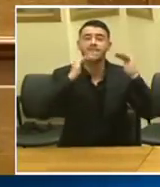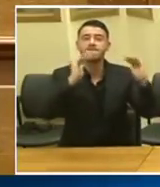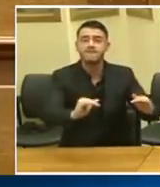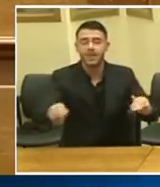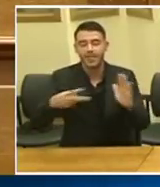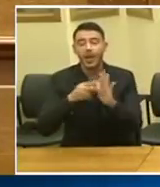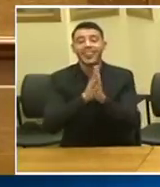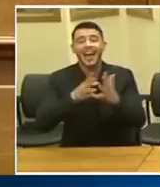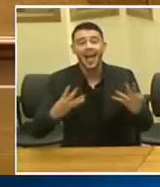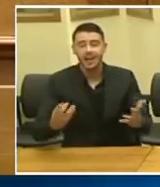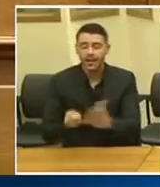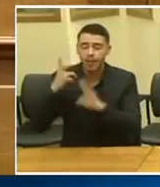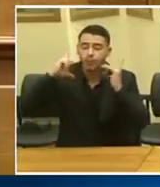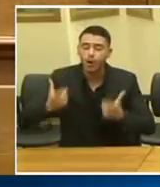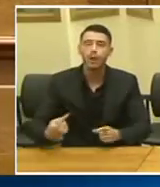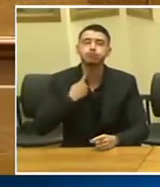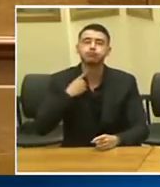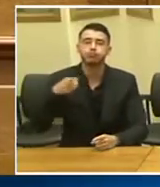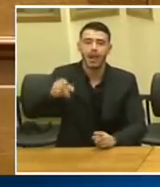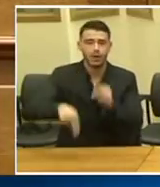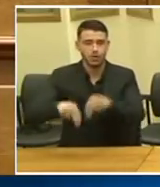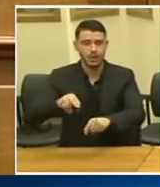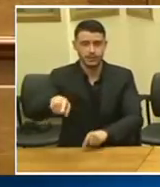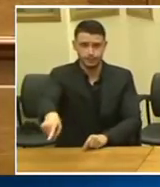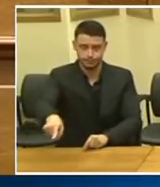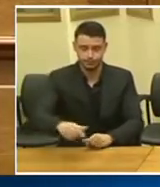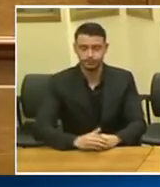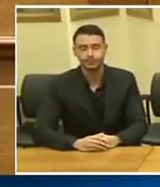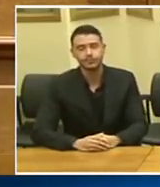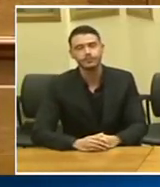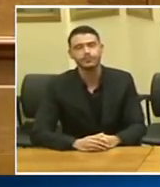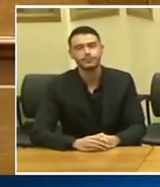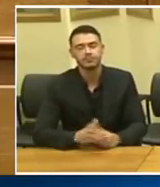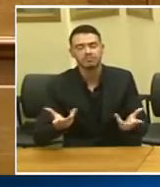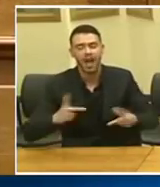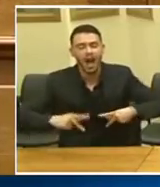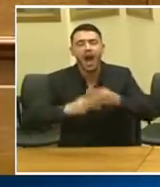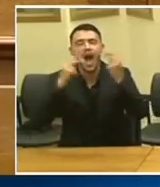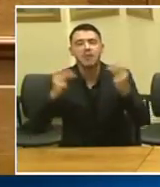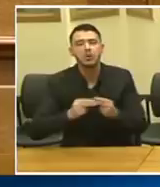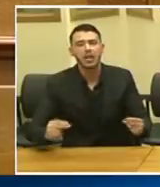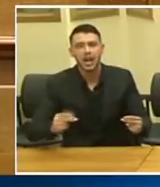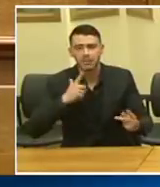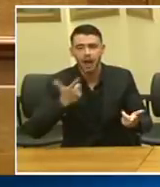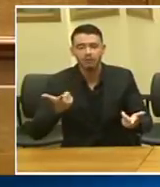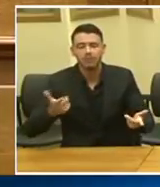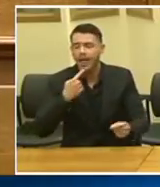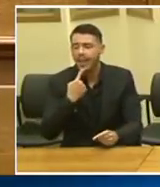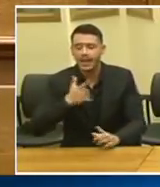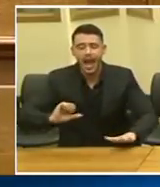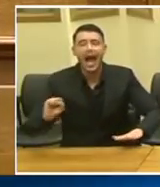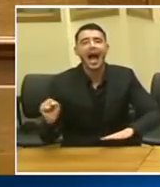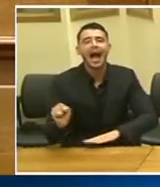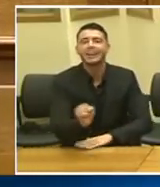2019, κύριε. Η αριστερή παρένθεση έχει ξεχυλώσει. Αρχίζει και σας τυχιώνει